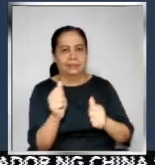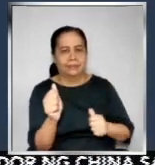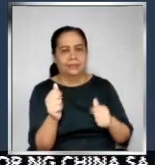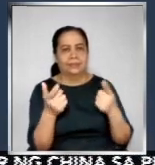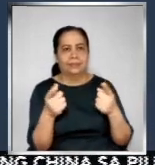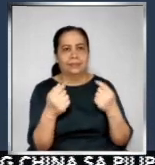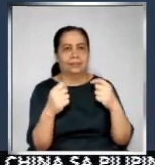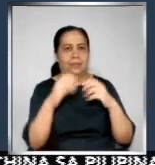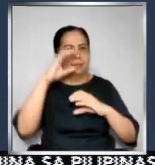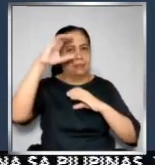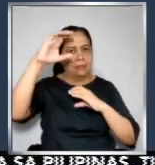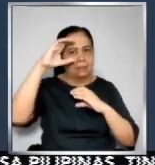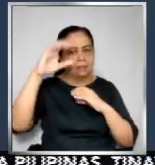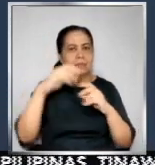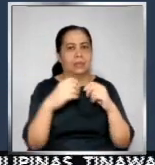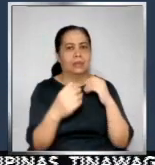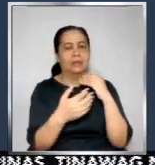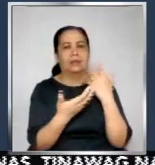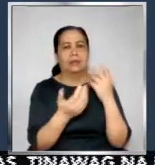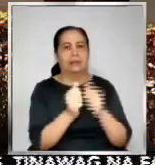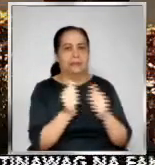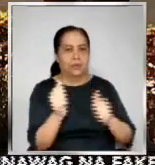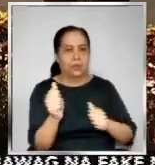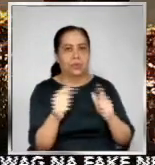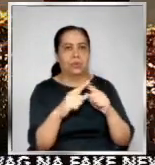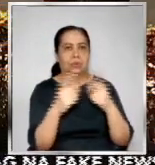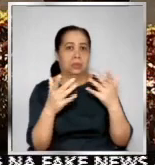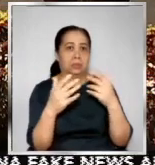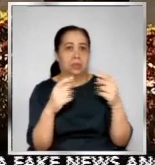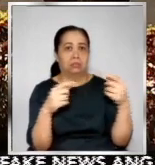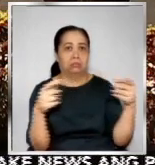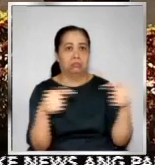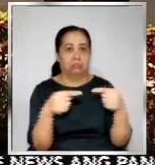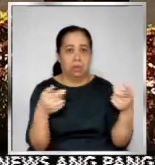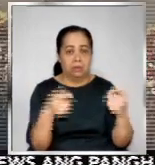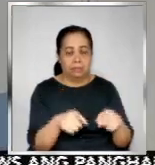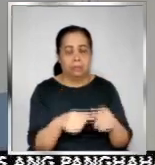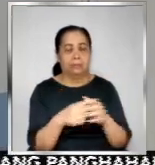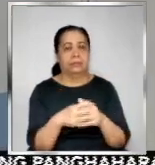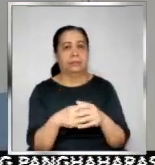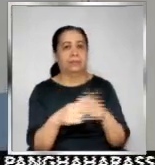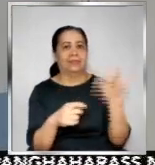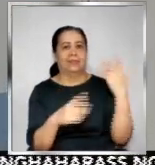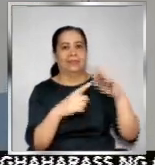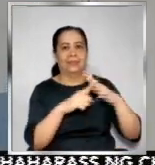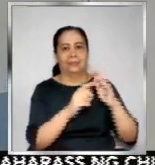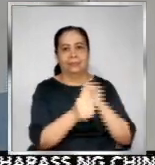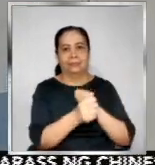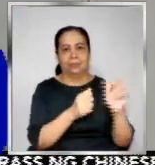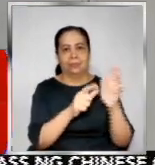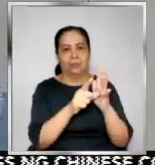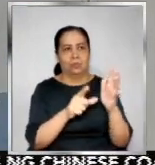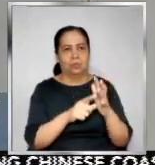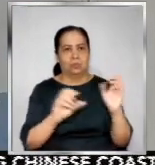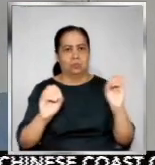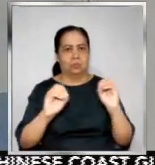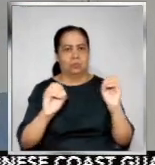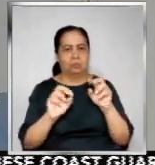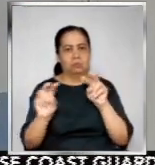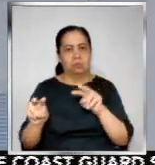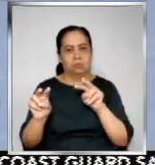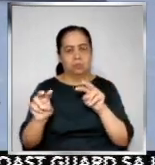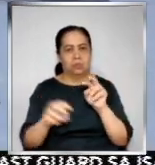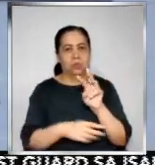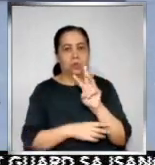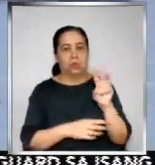misunderstanding and avoid possible conflicts. Mula nang maipasa ang batas, wala pa naman daw na mo-monitor ang Western Command ng